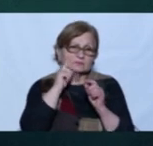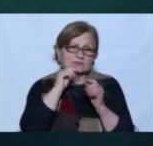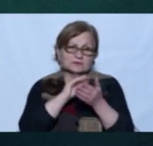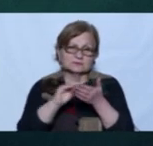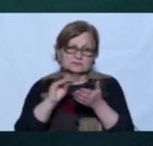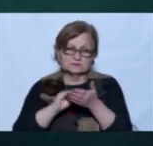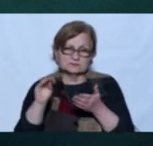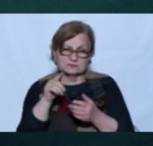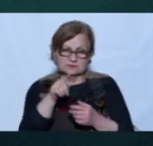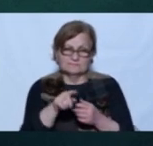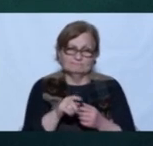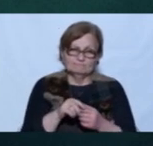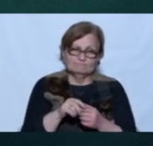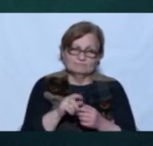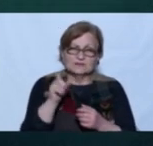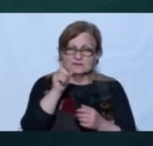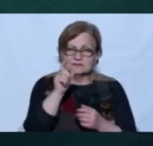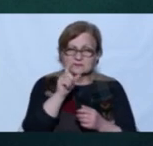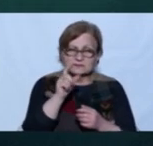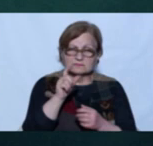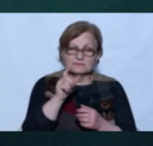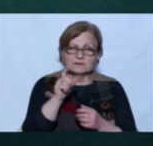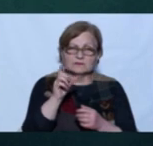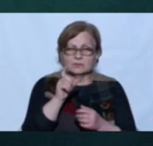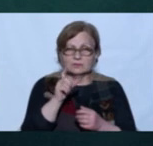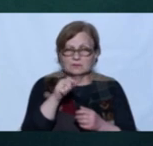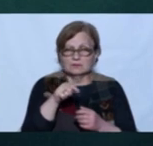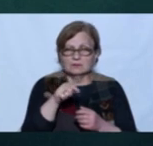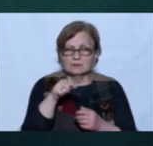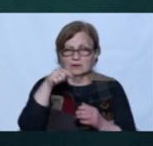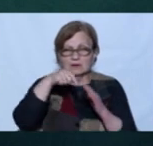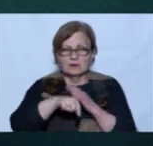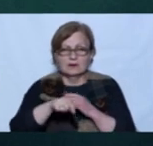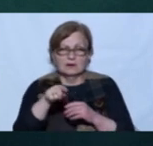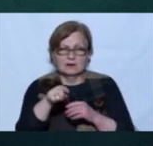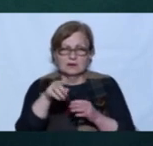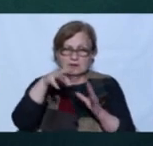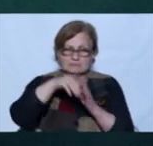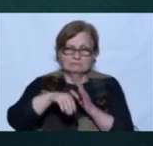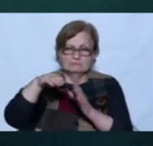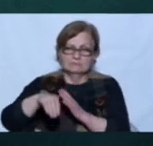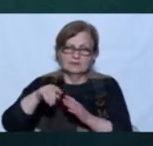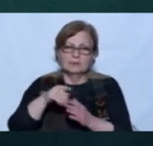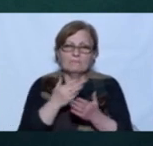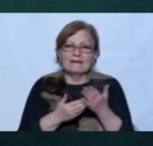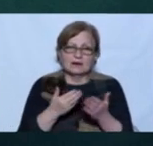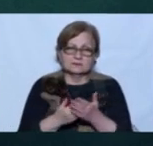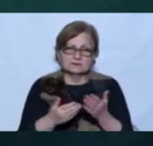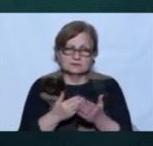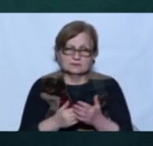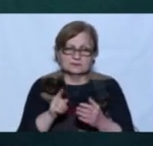შრიფტით, ხოლო ცისფერი, ლურჯი ფერის შრიფტით ამ მსჯელობაშივე ჩართული ის მაგალითები,